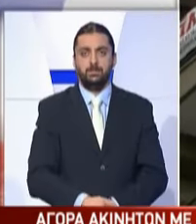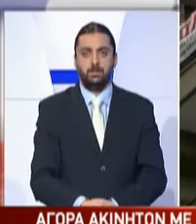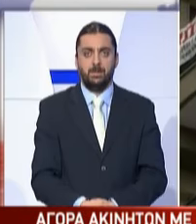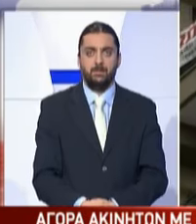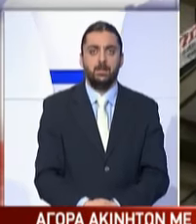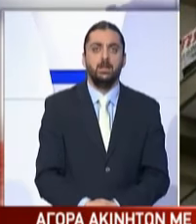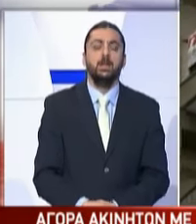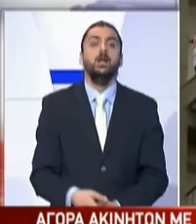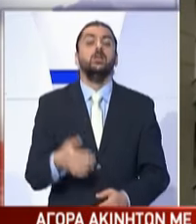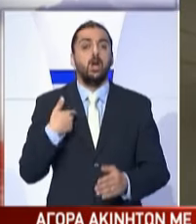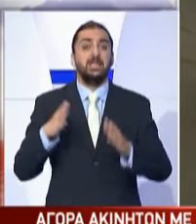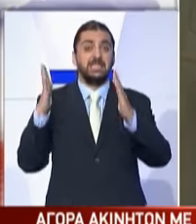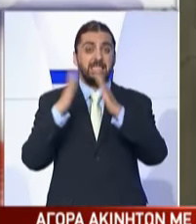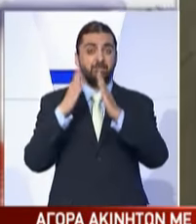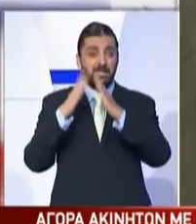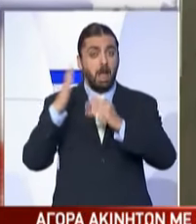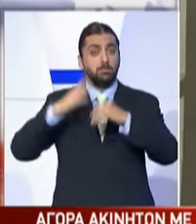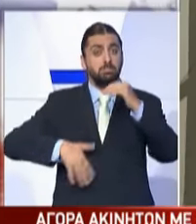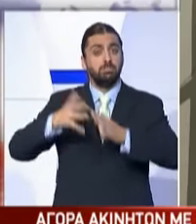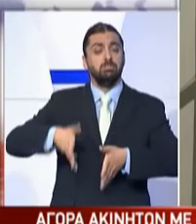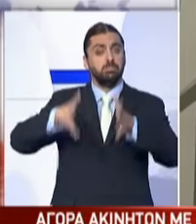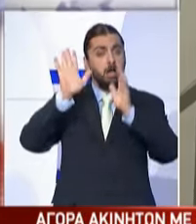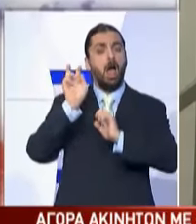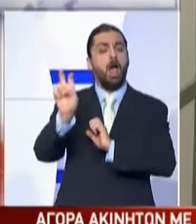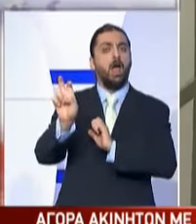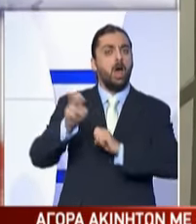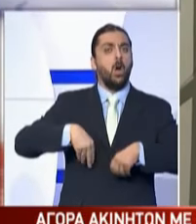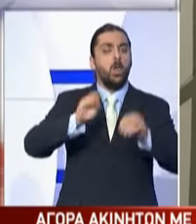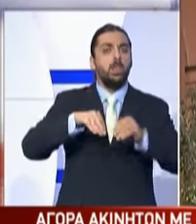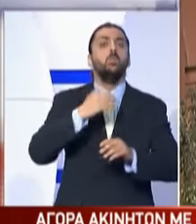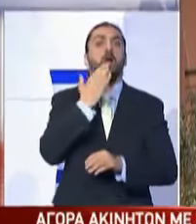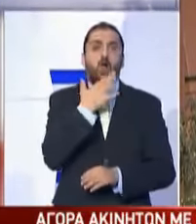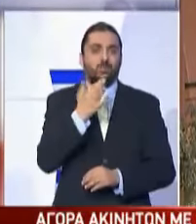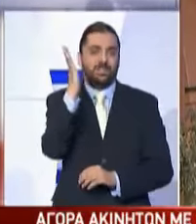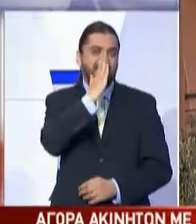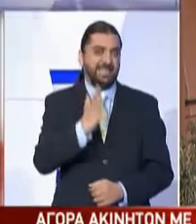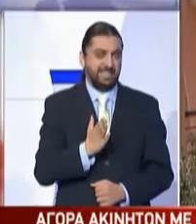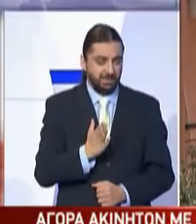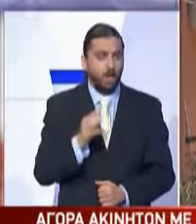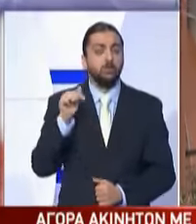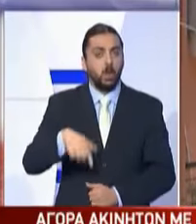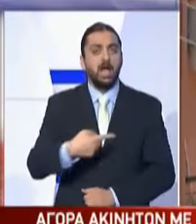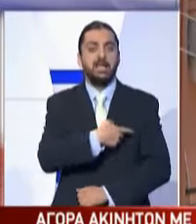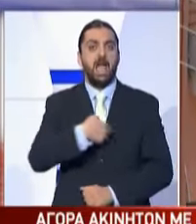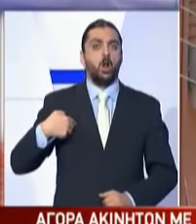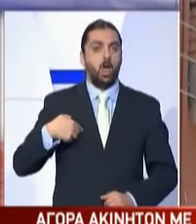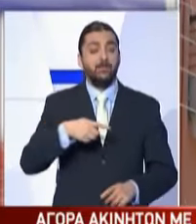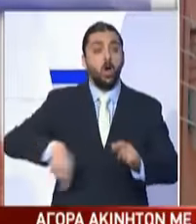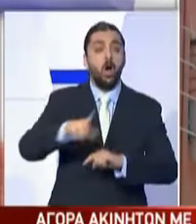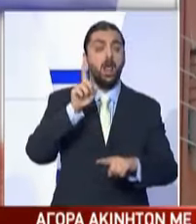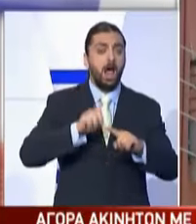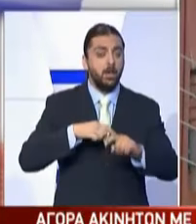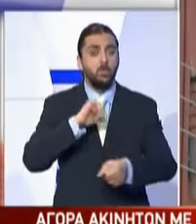Σε απευθείας πωλήσεις των ακινήτων που κατασκεύασαν και παραμένουν απούλητα λόγω της οικονομικής δυστυχίας, προχωρούν όλο και περισσότεροι εργολάβοι σε όλη τη χώρα σε